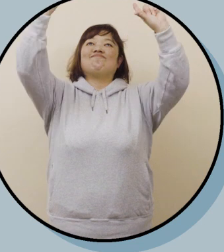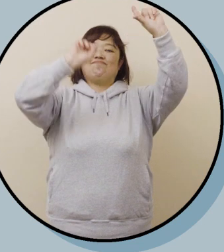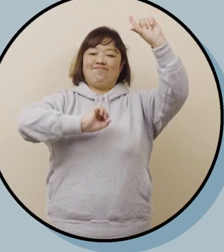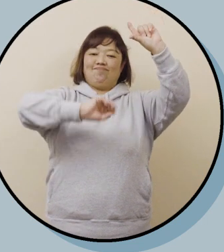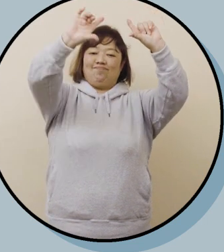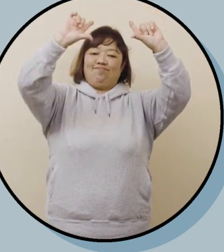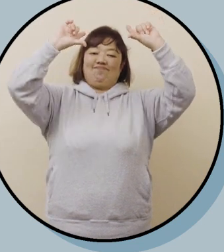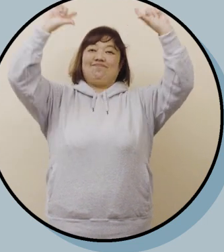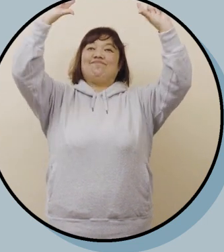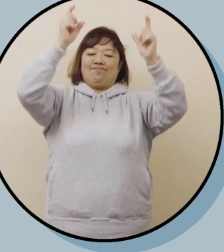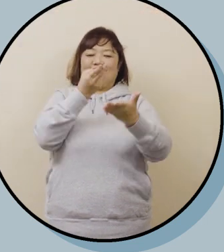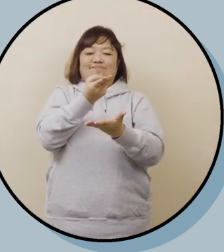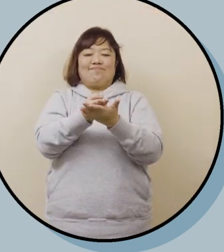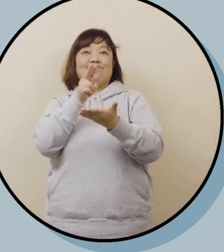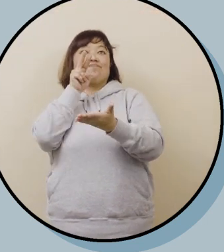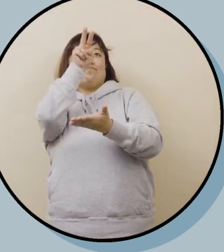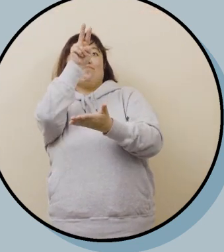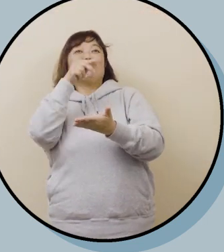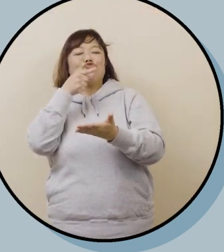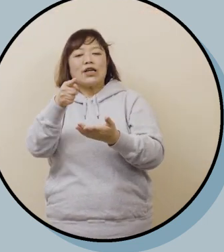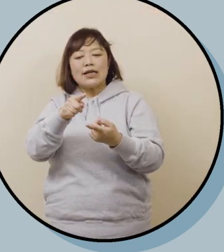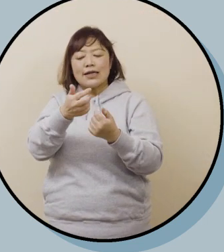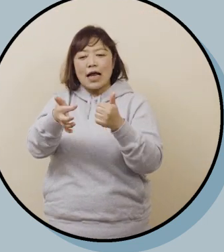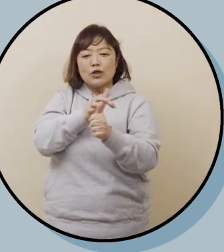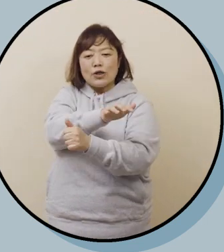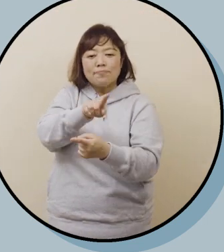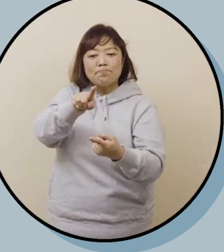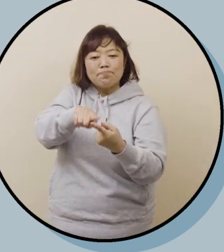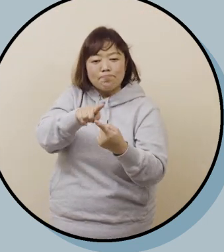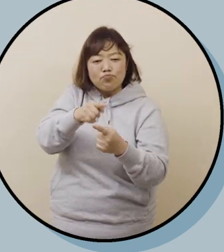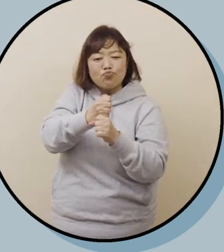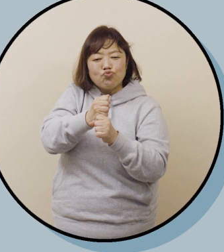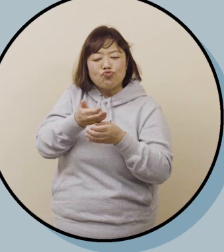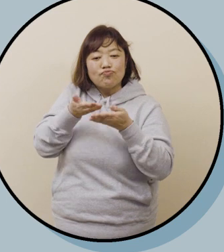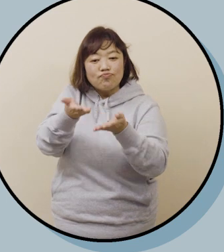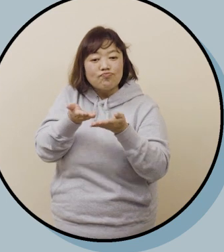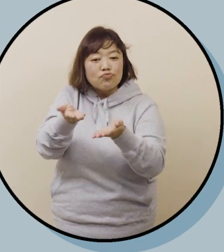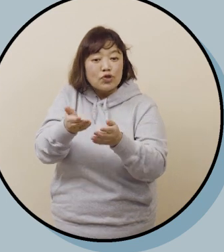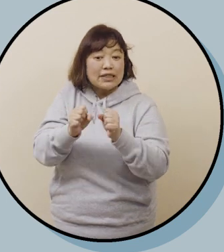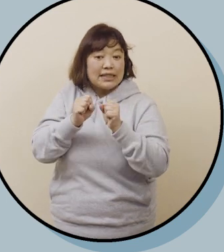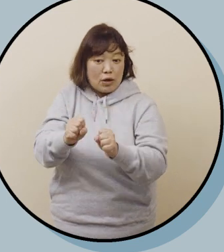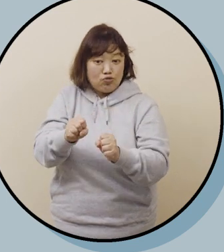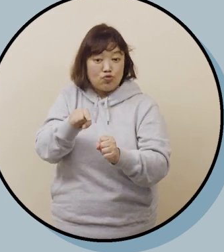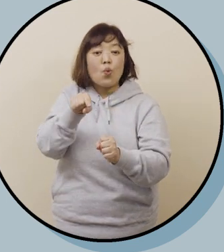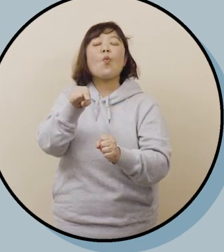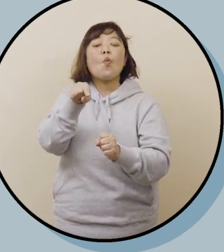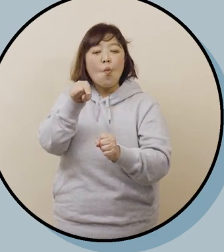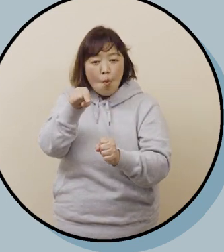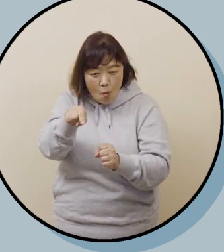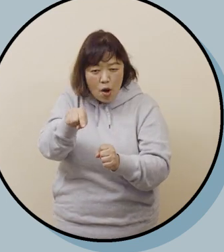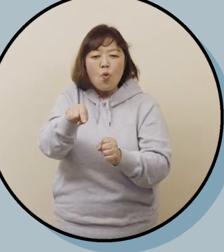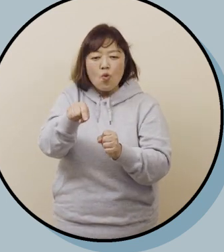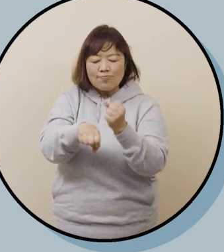プロジェクションを上天井にするとかそこのなんか一人一人の個性に合わせて視聴